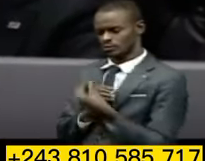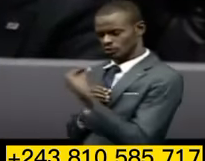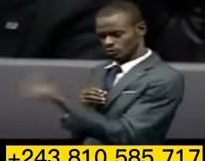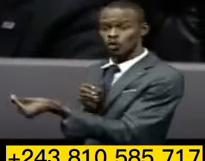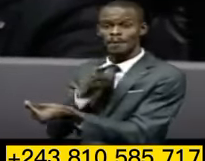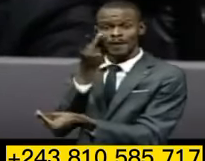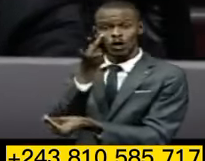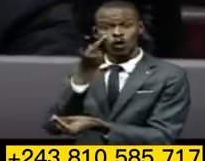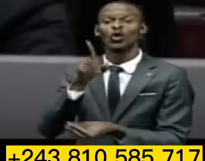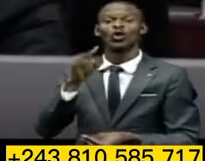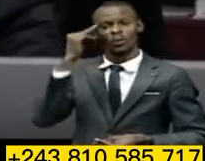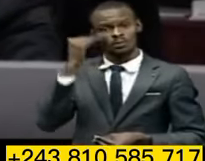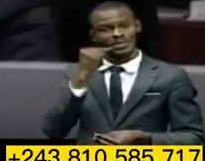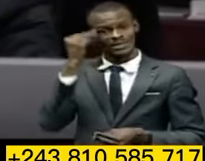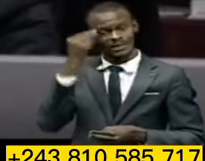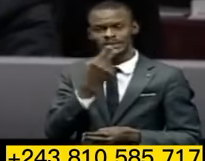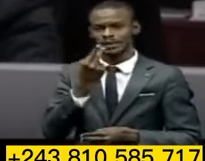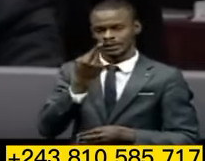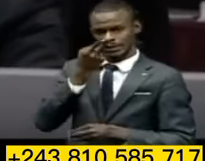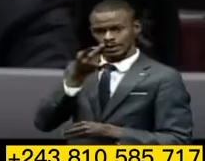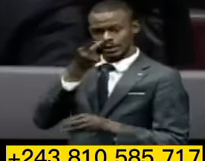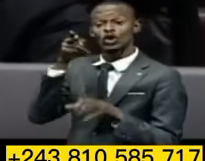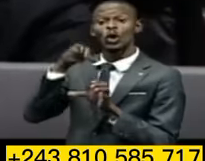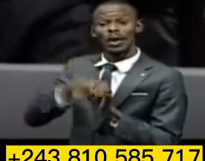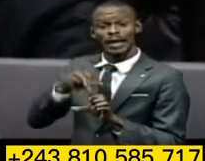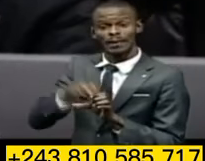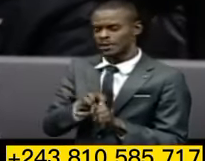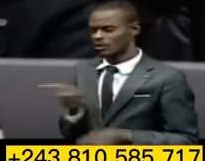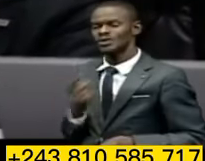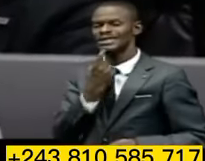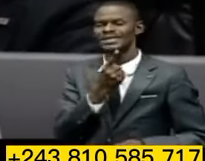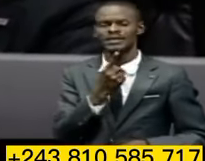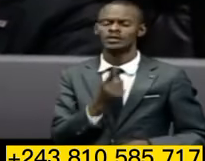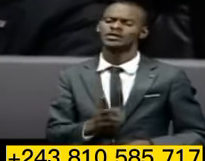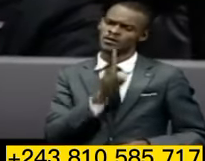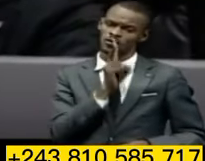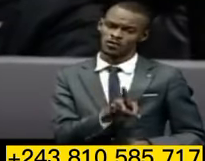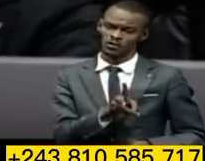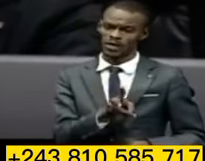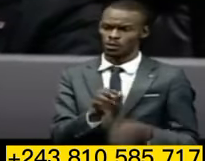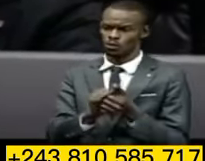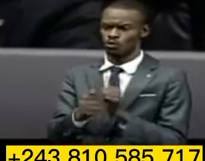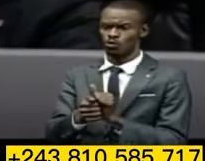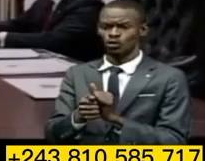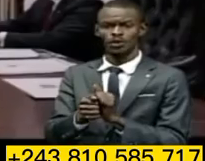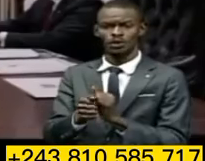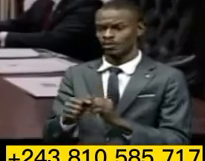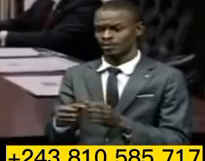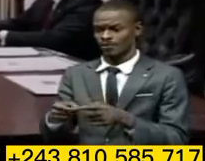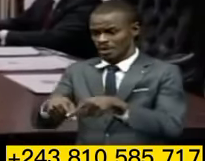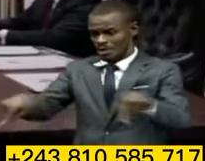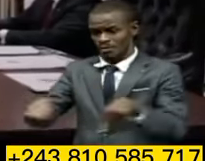ministre des Hydrocarbures. Ce dernier a rassuré le Conseil de la levée de la mesure de contingentement dans la distribution